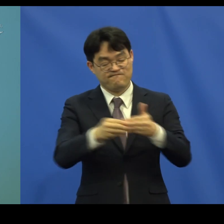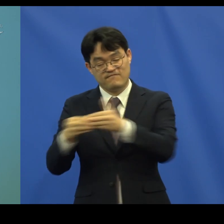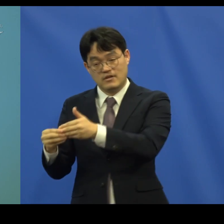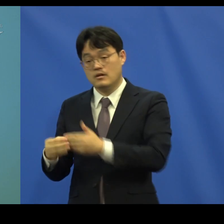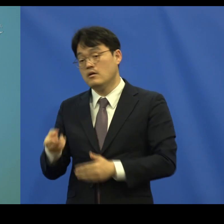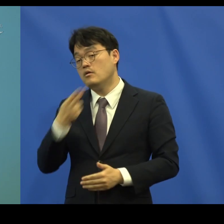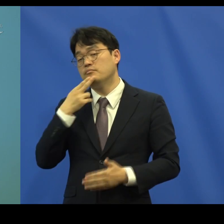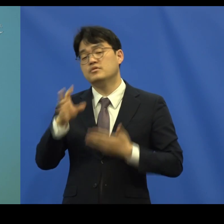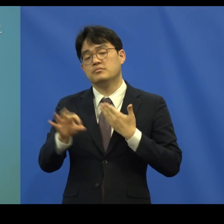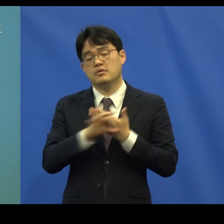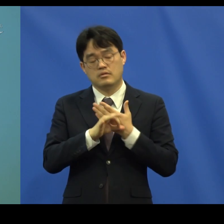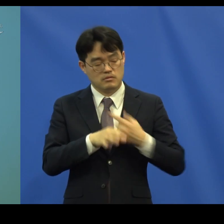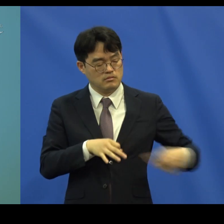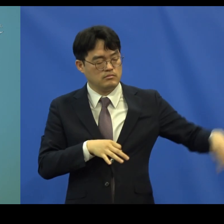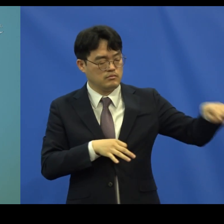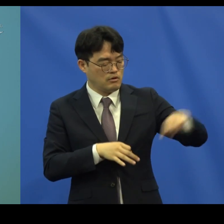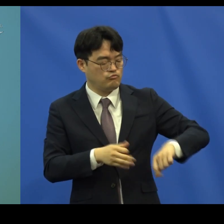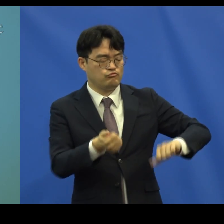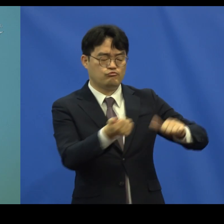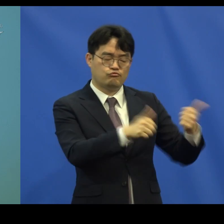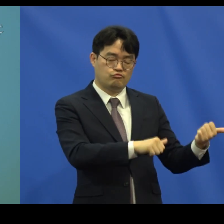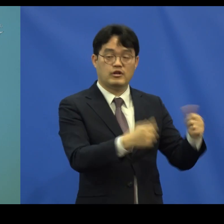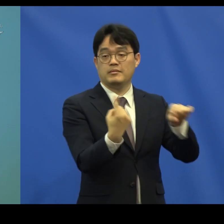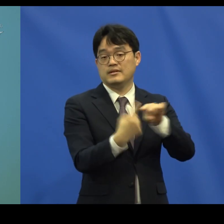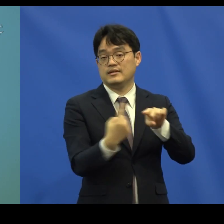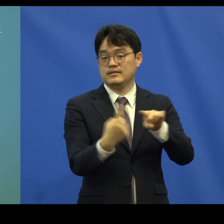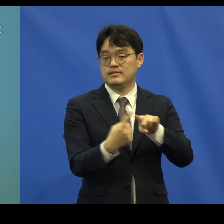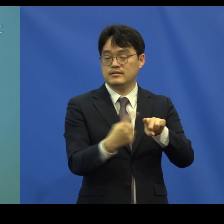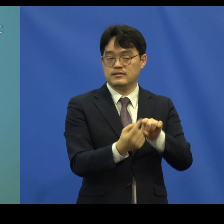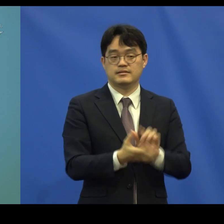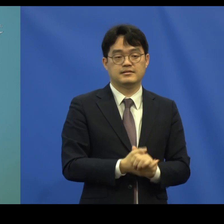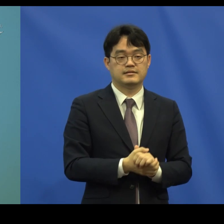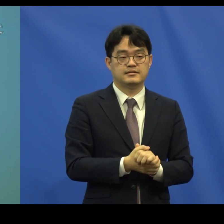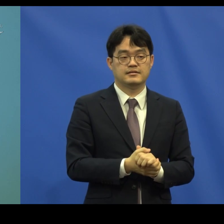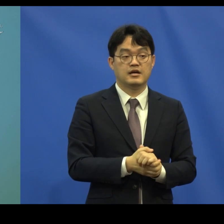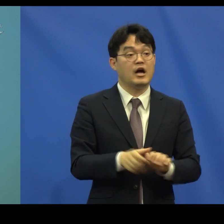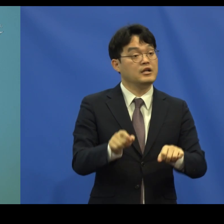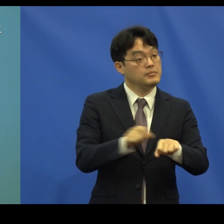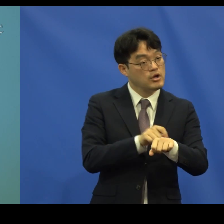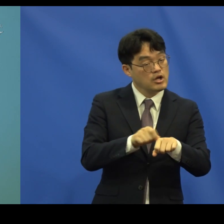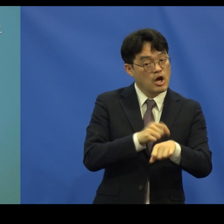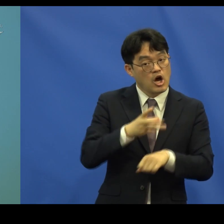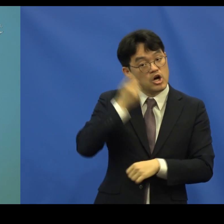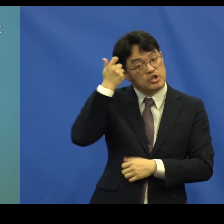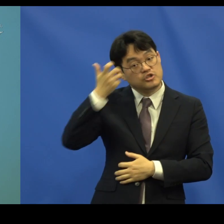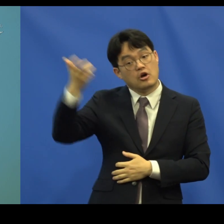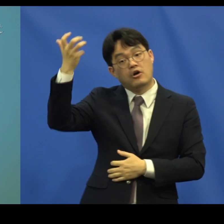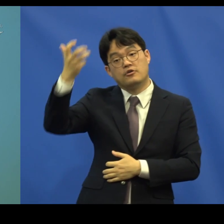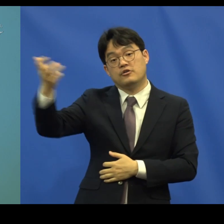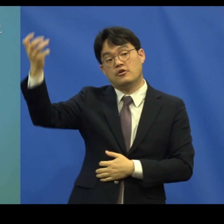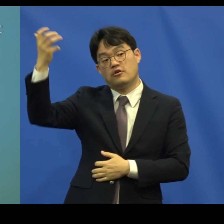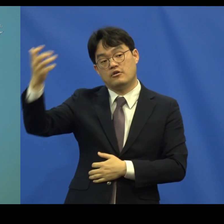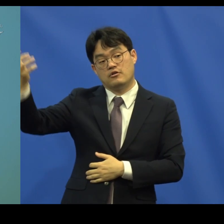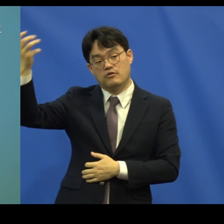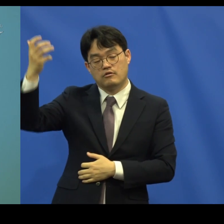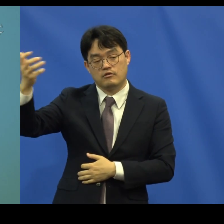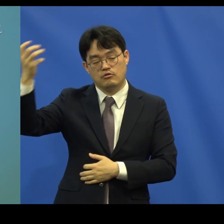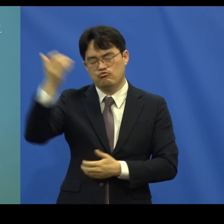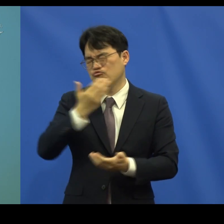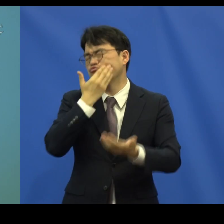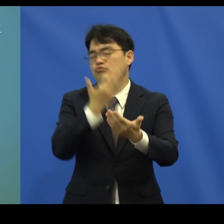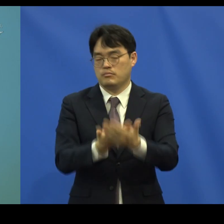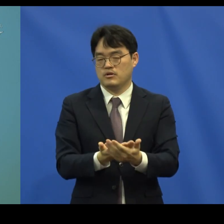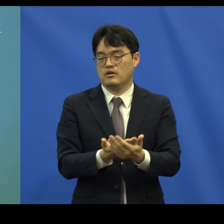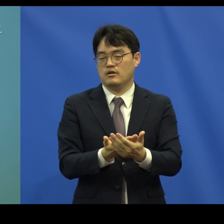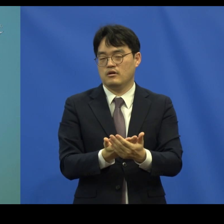특별히 여러분, 성령을 아무리 강조해도 우리는 부족할 것이고 또 한 교회를 목회하는 목회자의